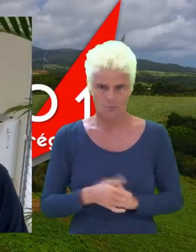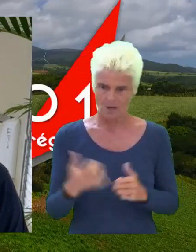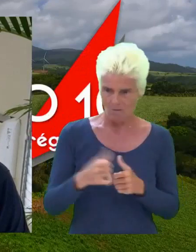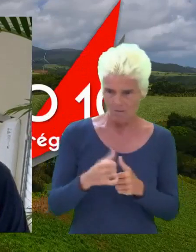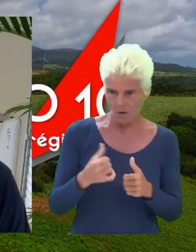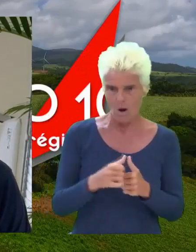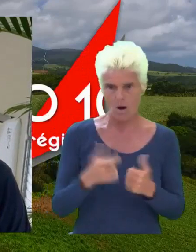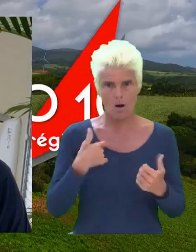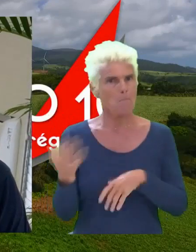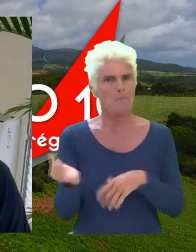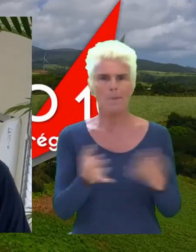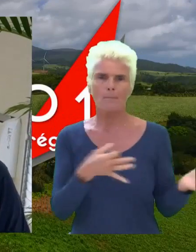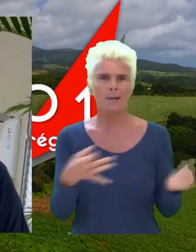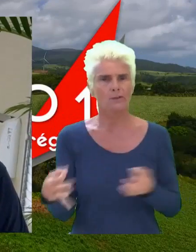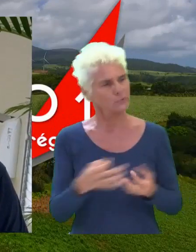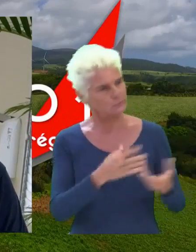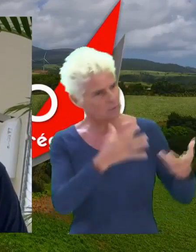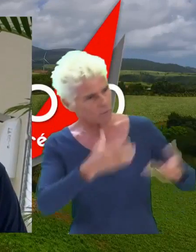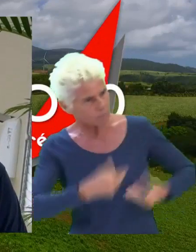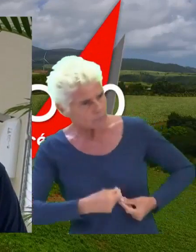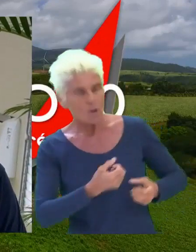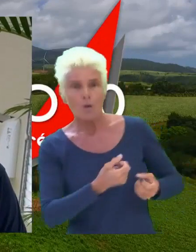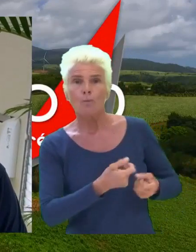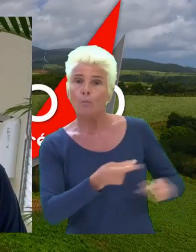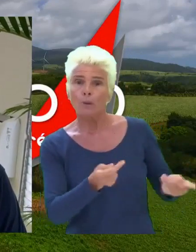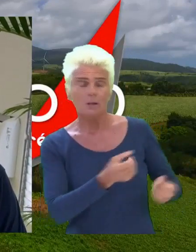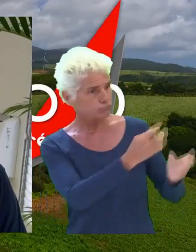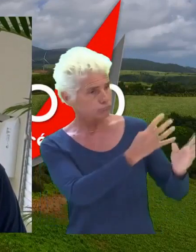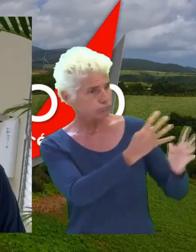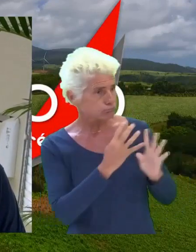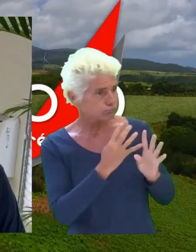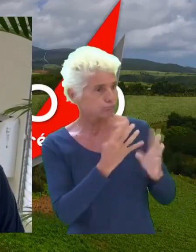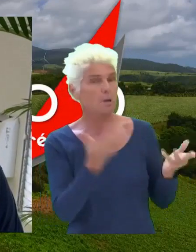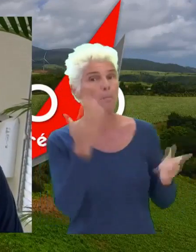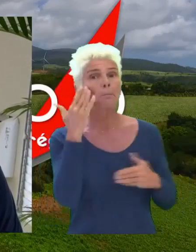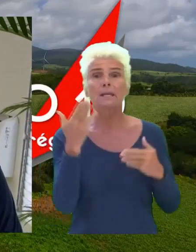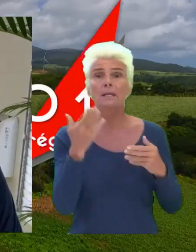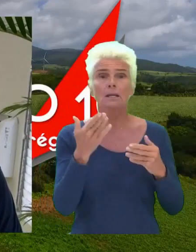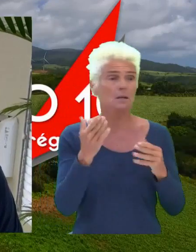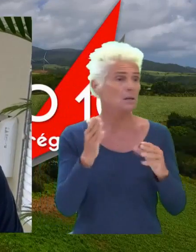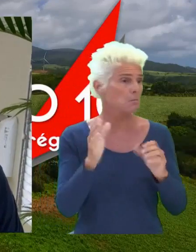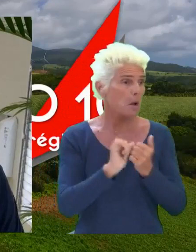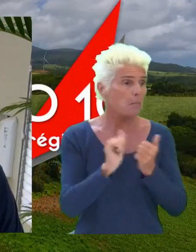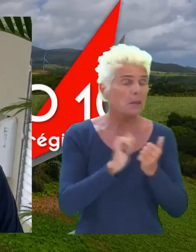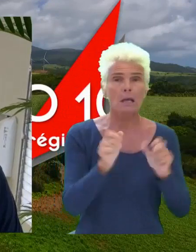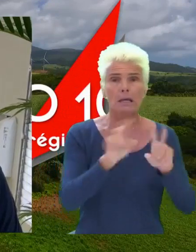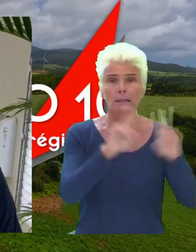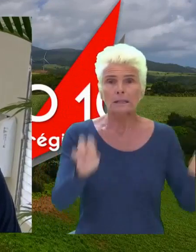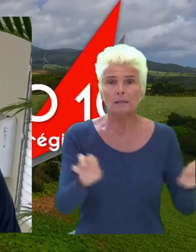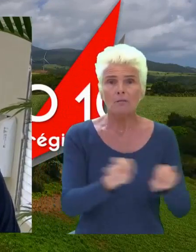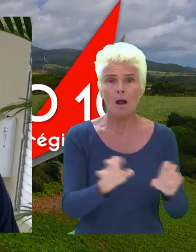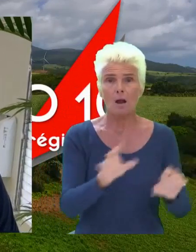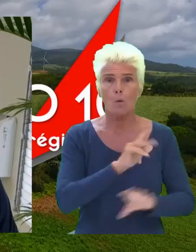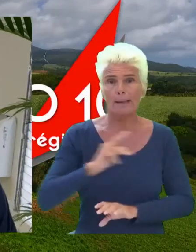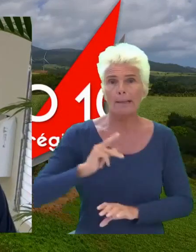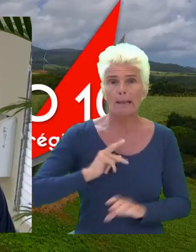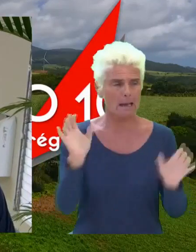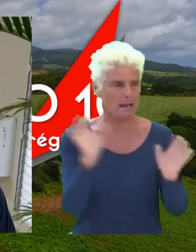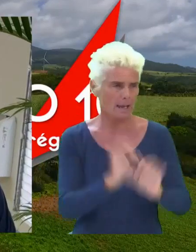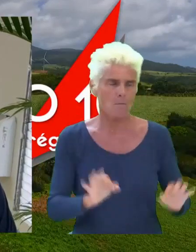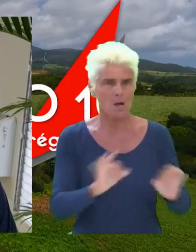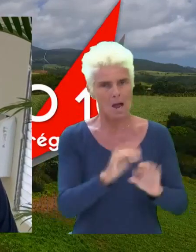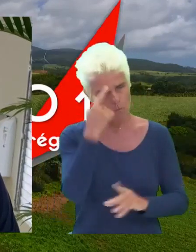une permanence pour accompagner les occupants senti sur le littoral dans dans leur démarche de